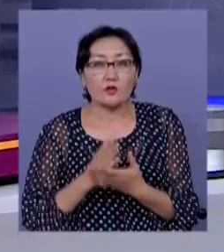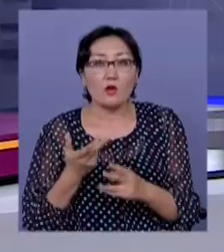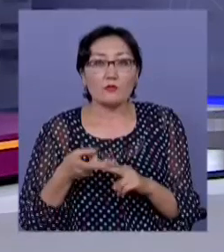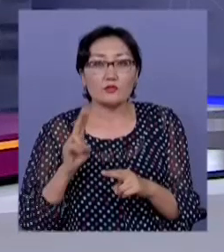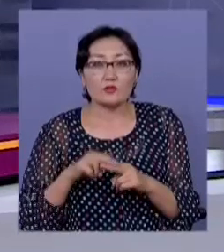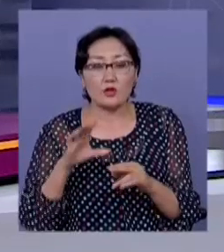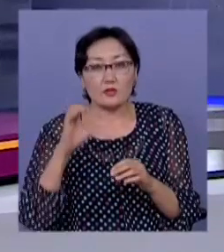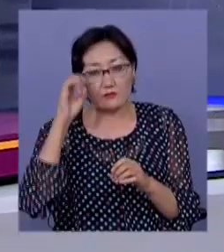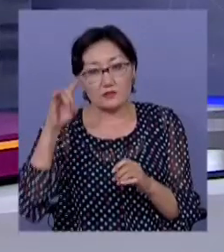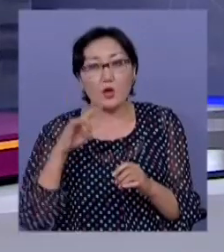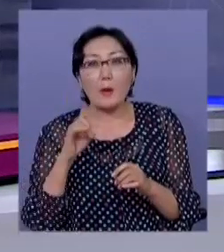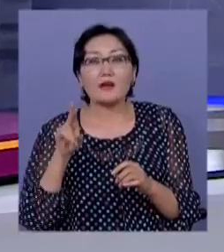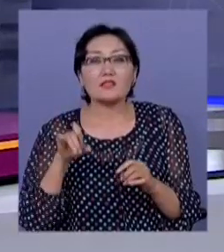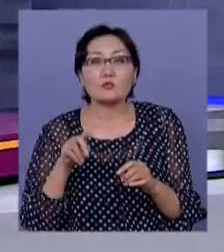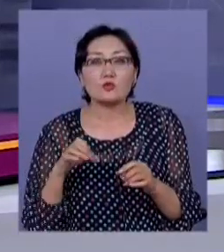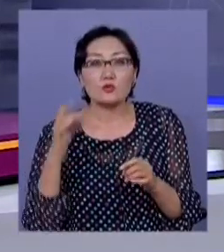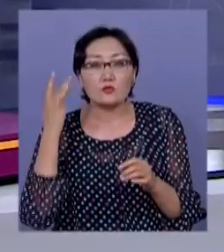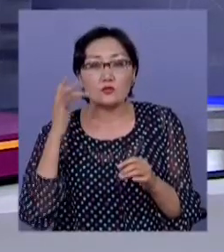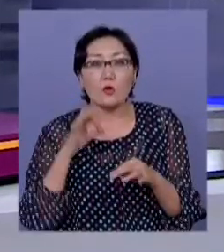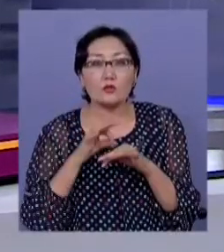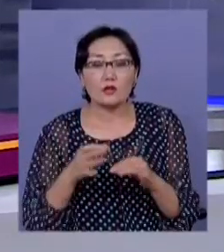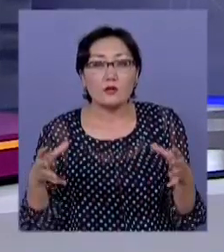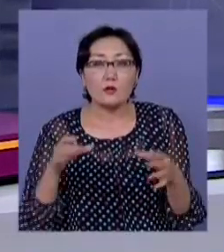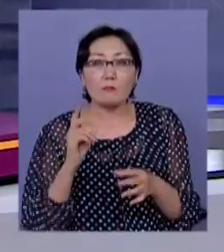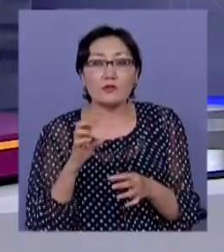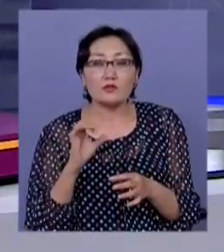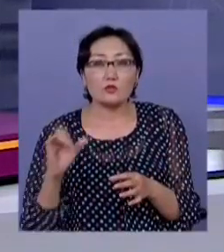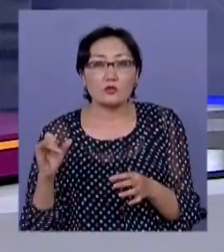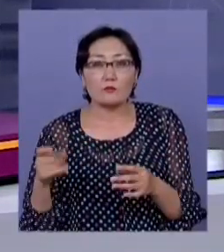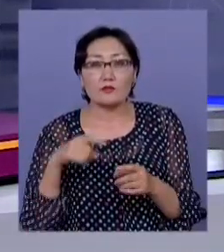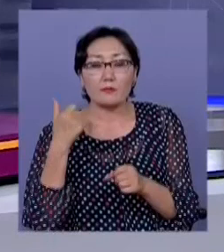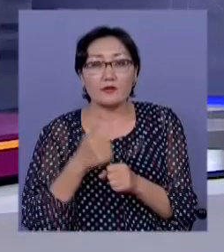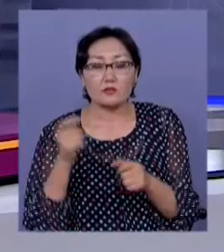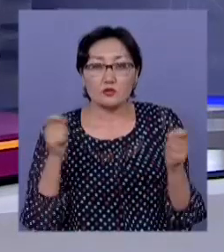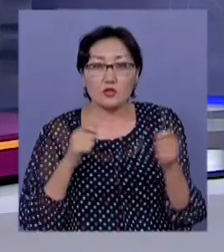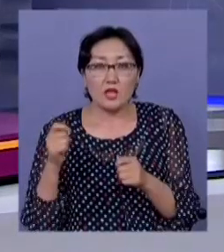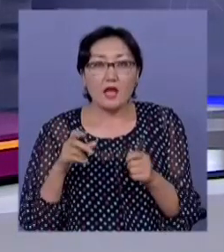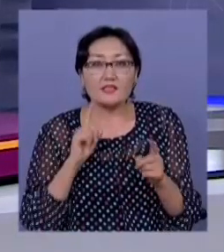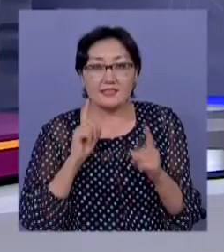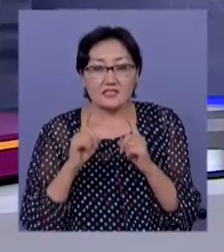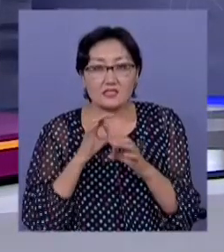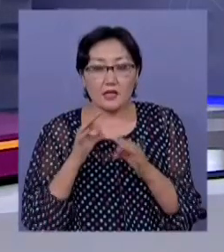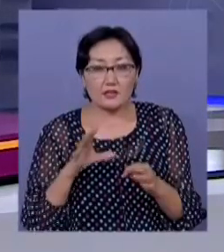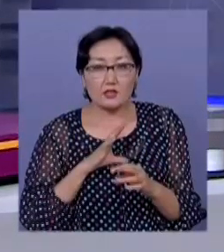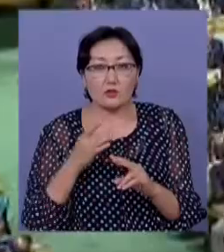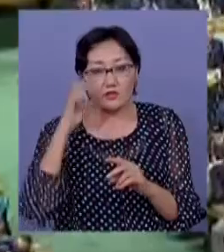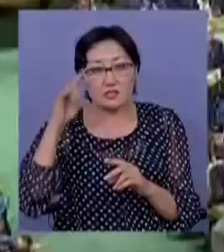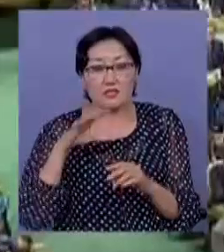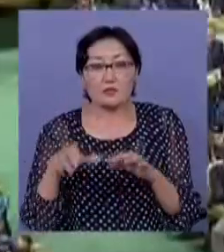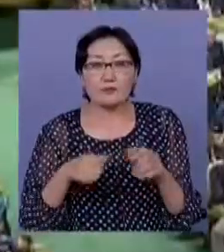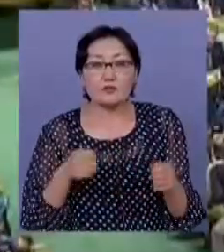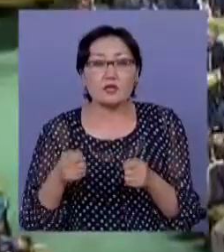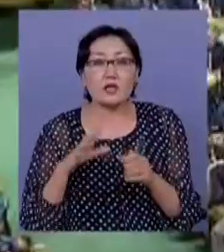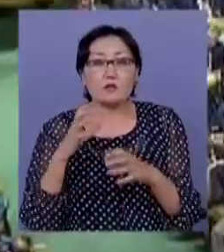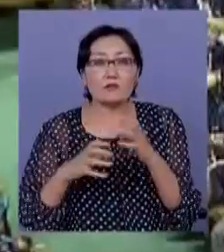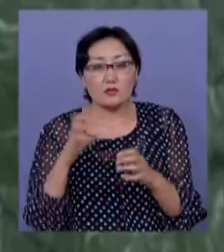туралы Қасым-Жомарт Тоқаев Нью-Йоркте өтіп жатқан Біріккен Ұлттар Ұйымының бас ассамблеясының сессиясында айтты. Қазақстан президенті